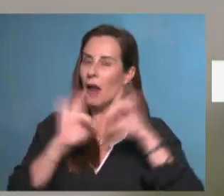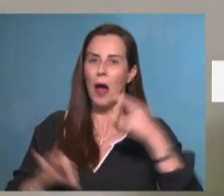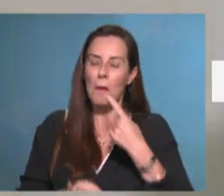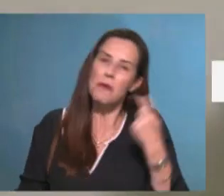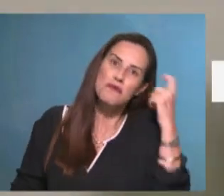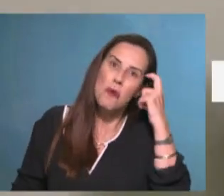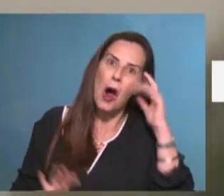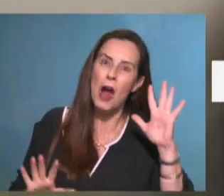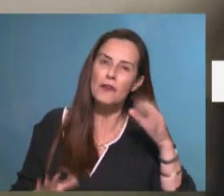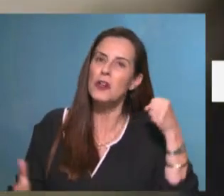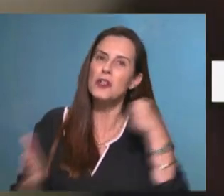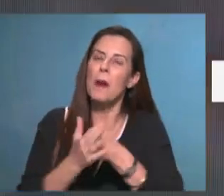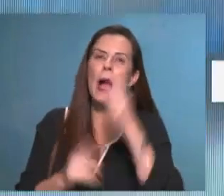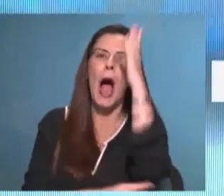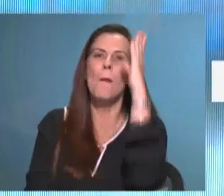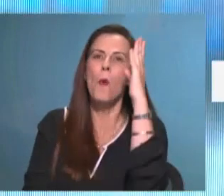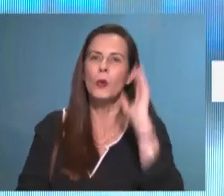חשב שפגע בעמוד.